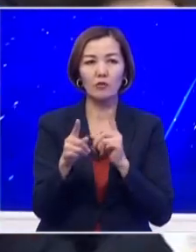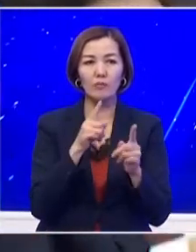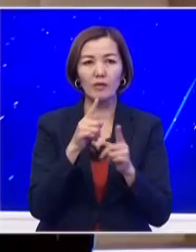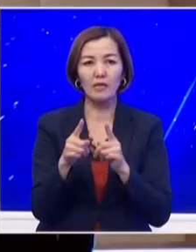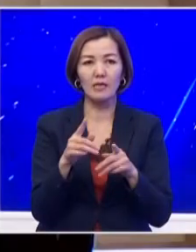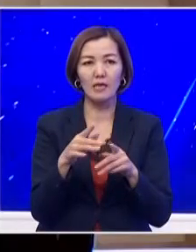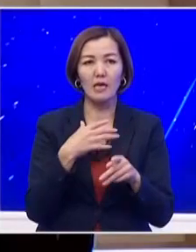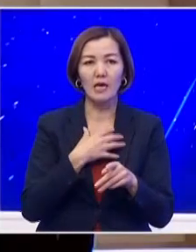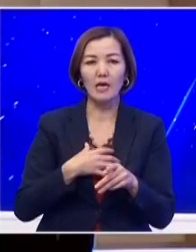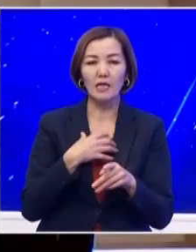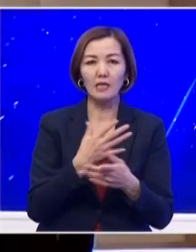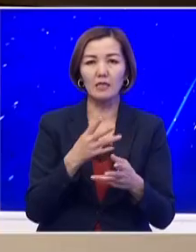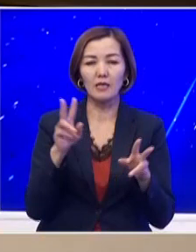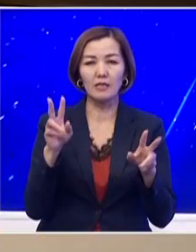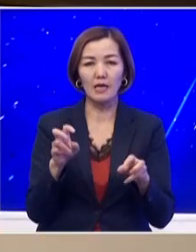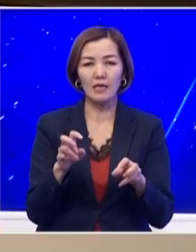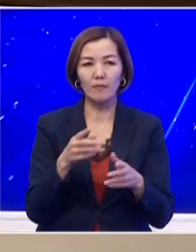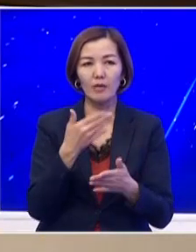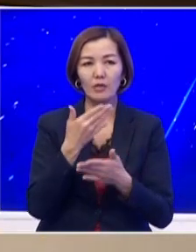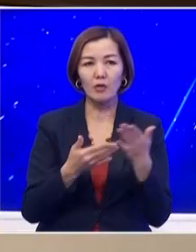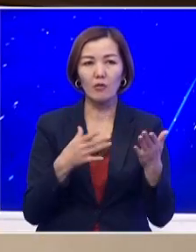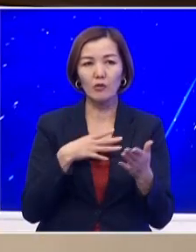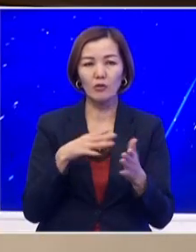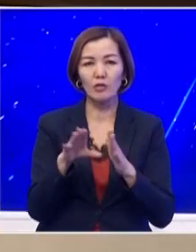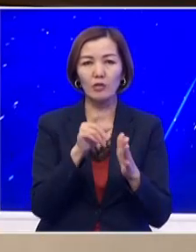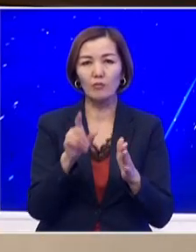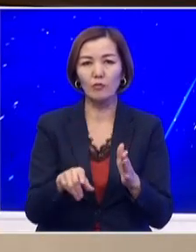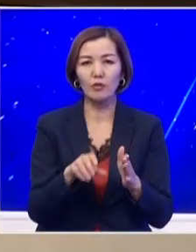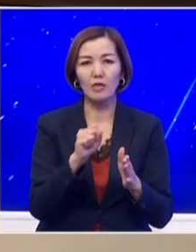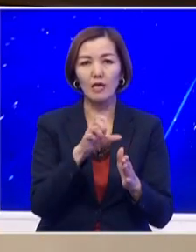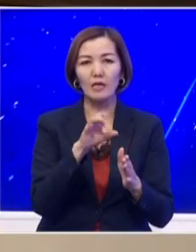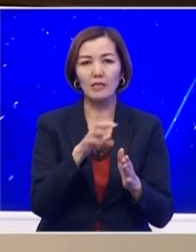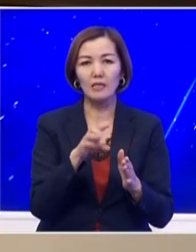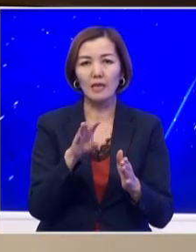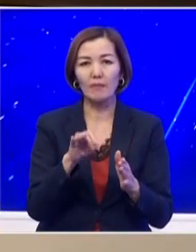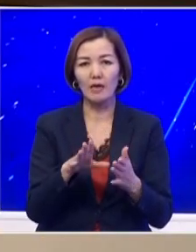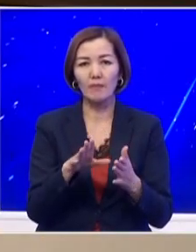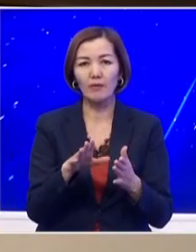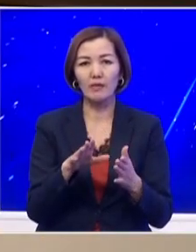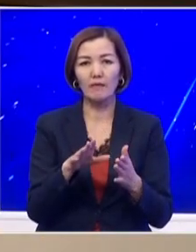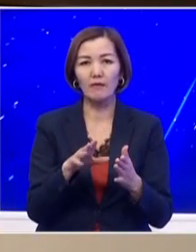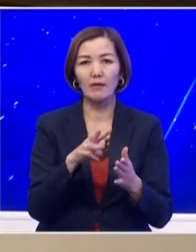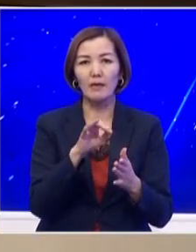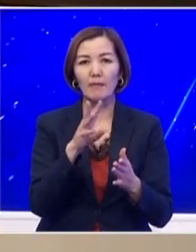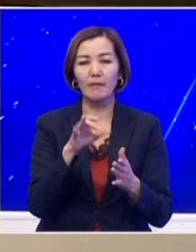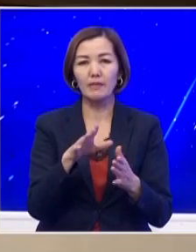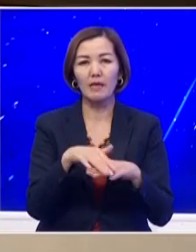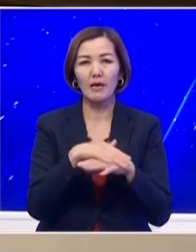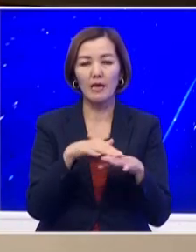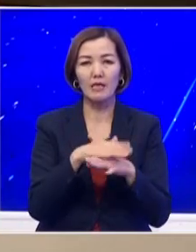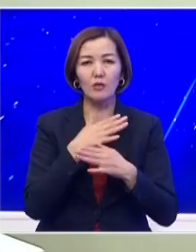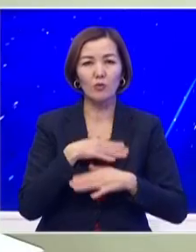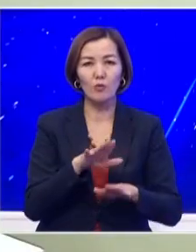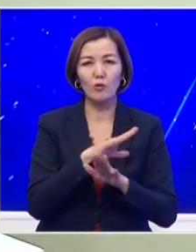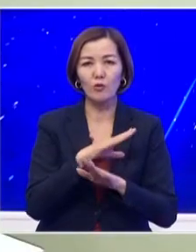Бұхараны алаң етіп жүрген мәселелер тұрғысынан сауал жолдады. Депутат Асхат Аймағамбетов мәмске халықтың көңілі толмайтынын айтып, жүйені шикі